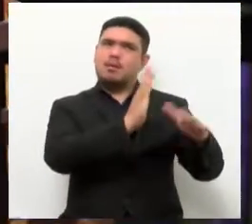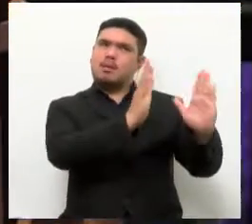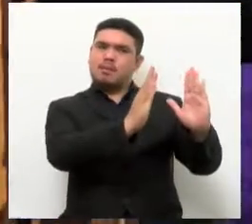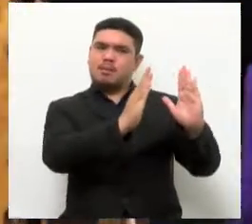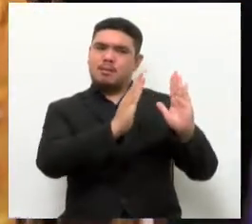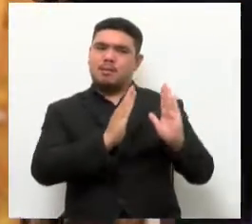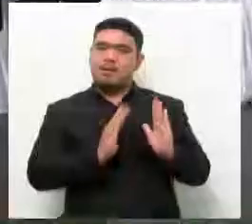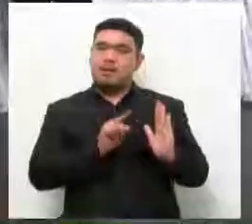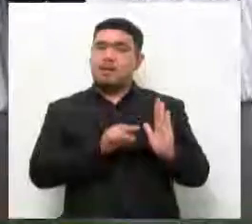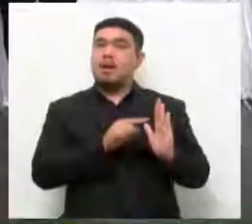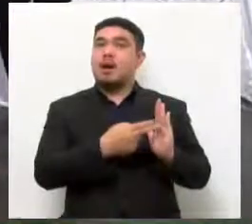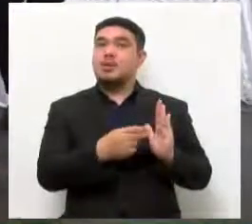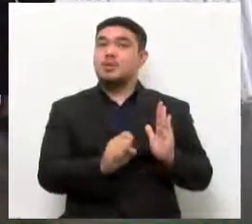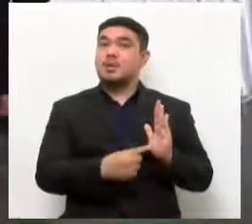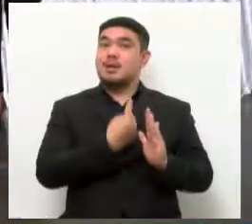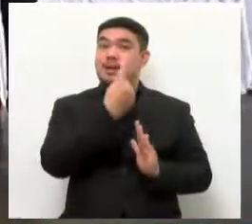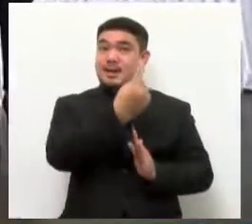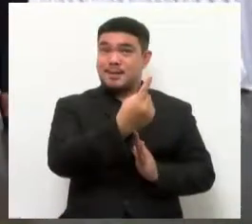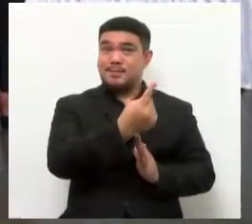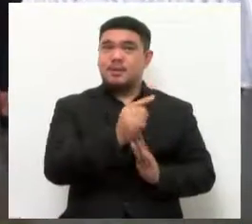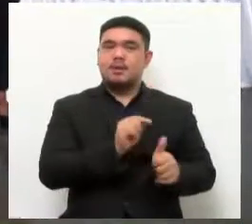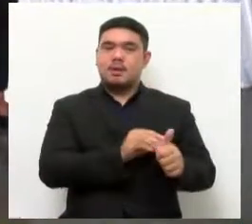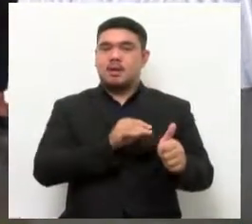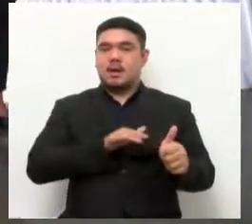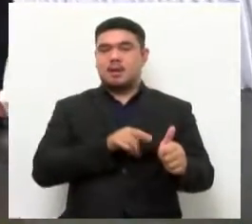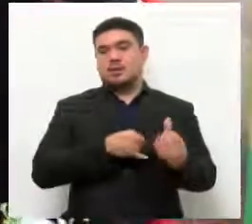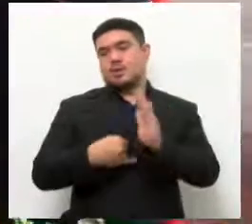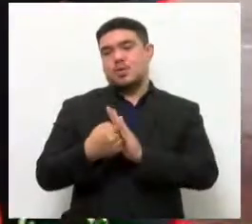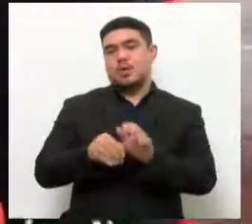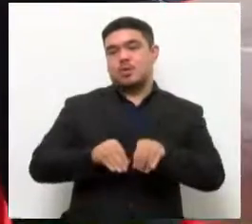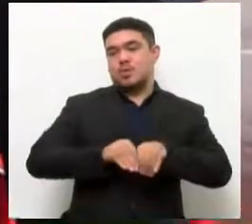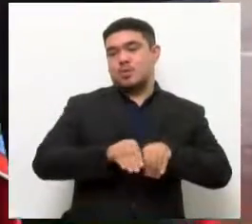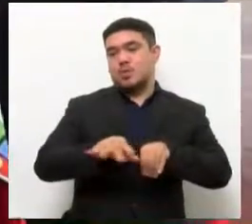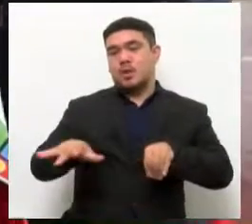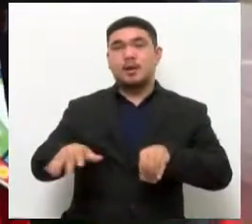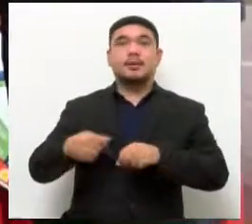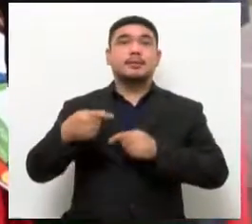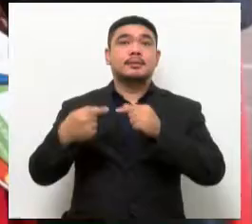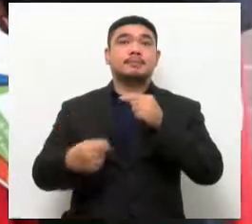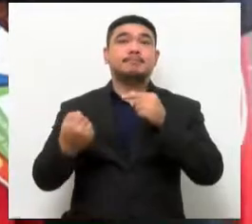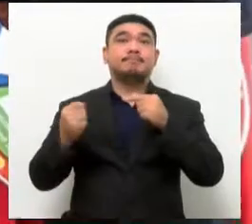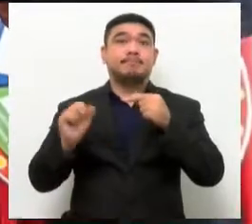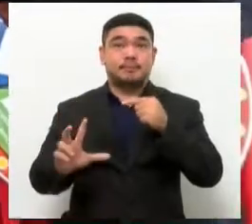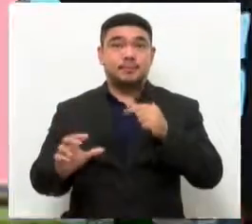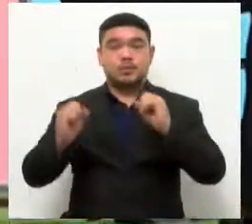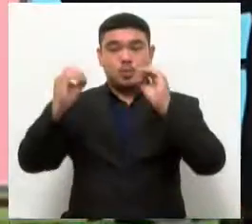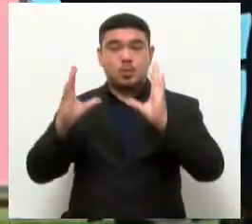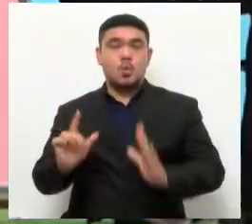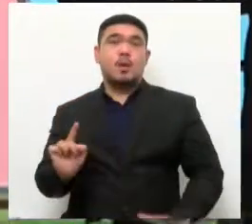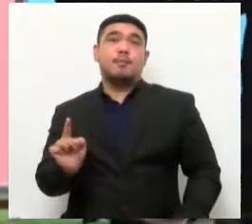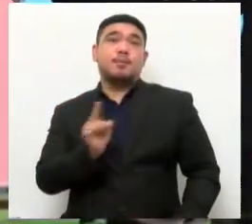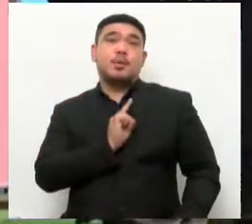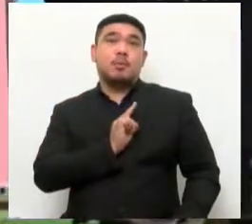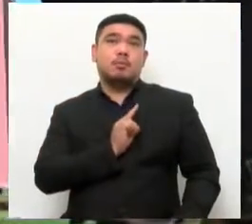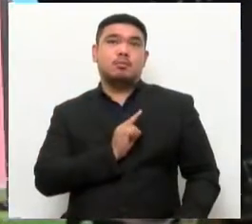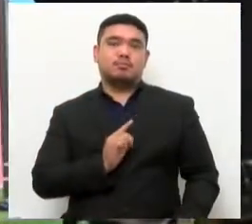สูตร EBE ผู้บริหารโรงเรียนแกนนำทั้ง13โรงเรียนตลอดจนครูผู้รับผิดชอบหลักสูตรผ่านเวที